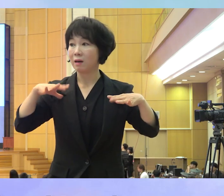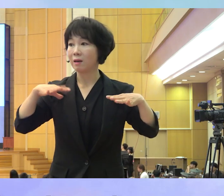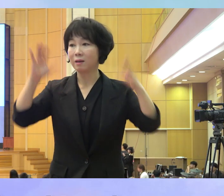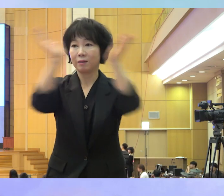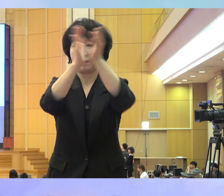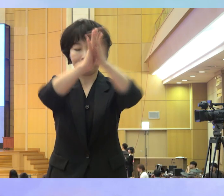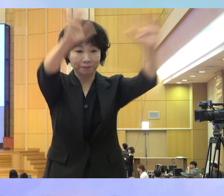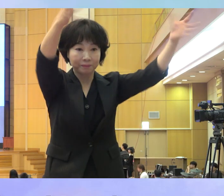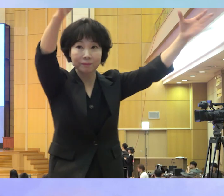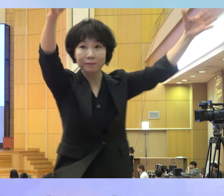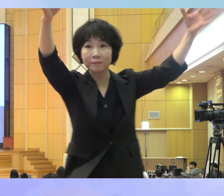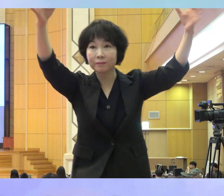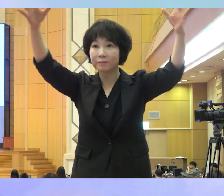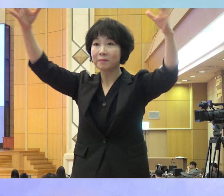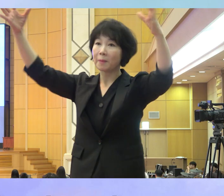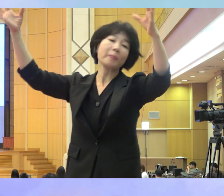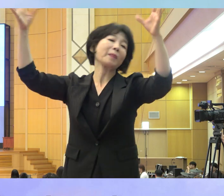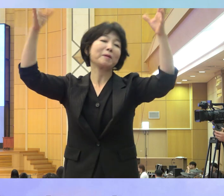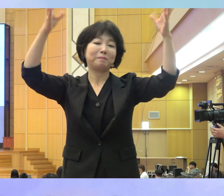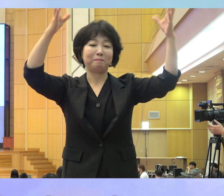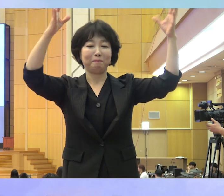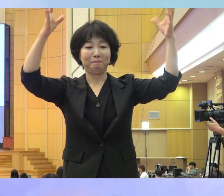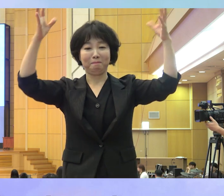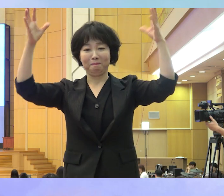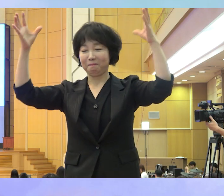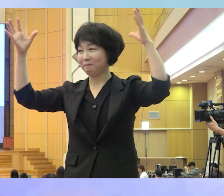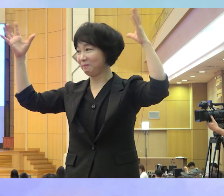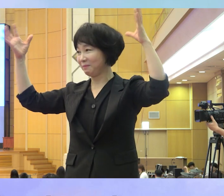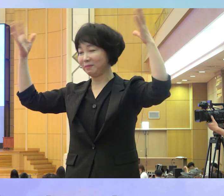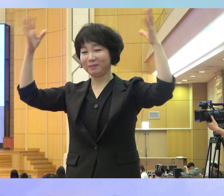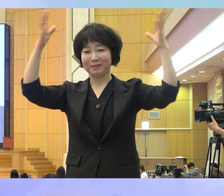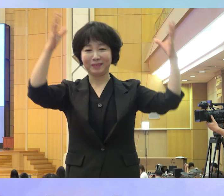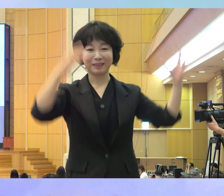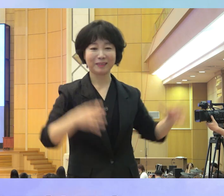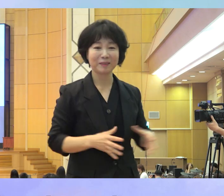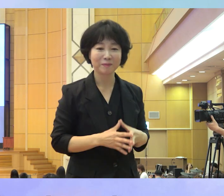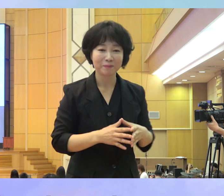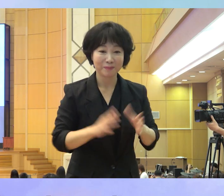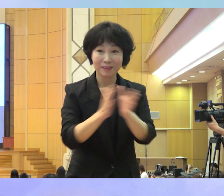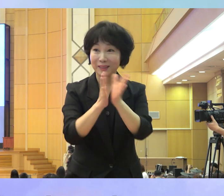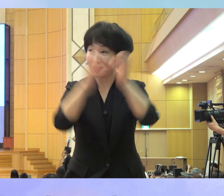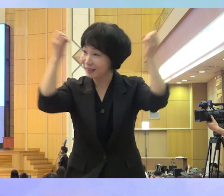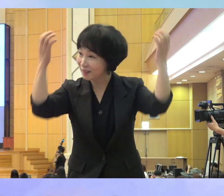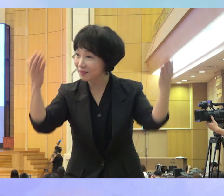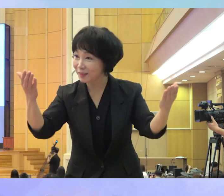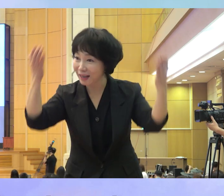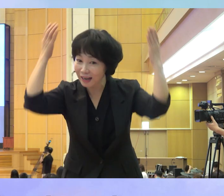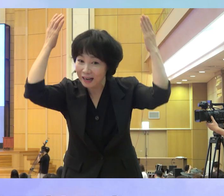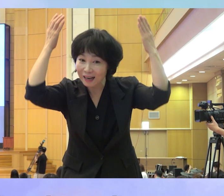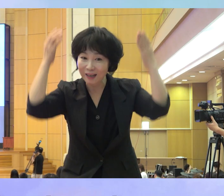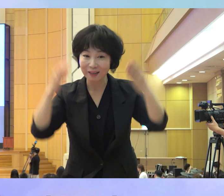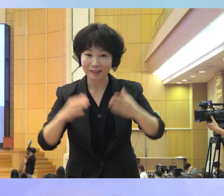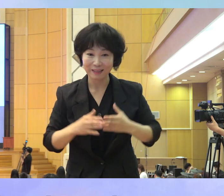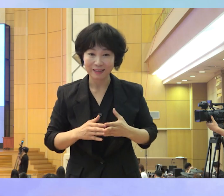박수 쳐야지. 뭔 생각하고 있는 거야 도대체. 할렐루야.